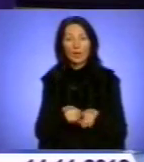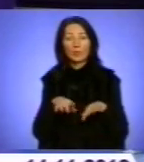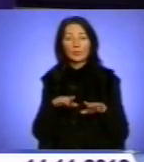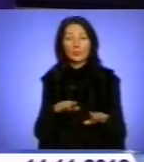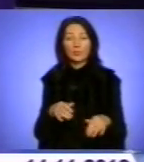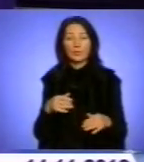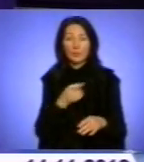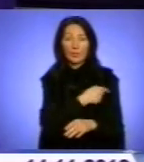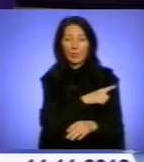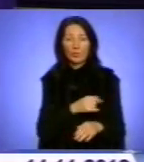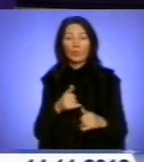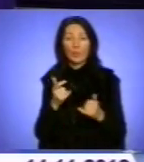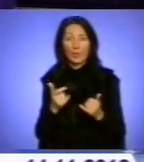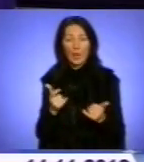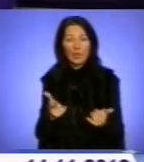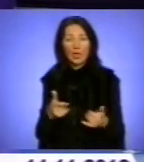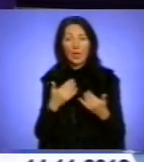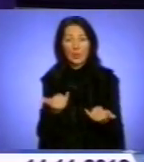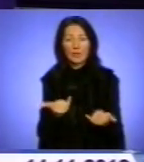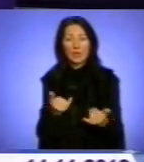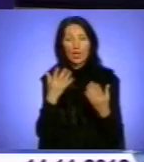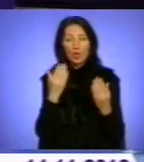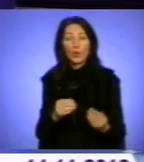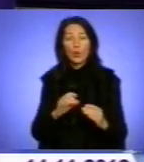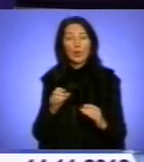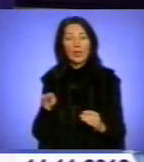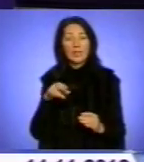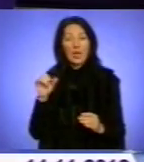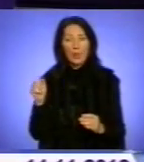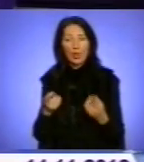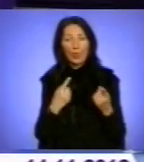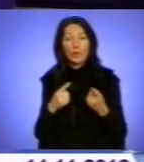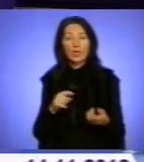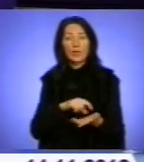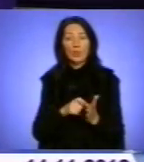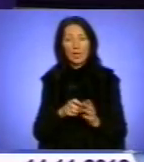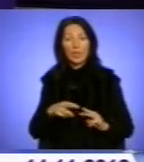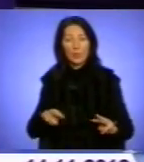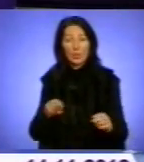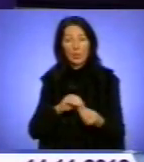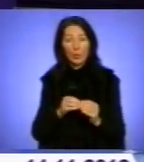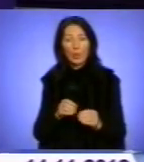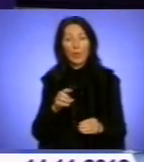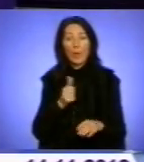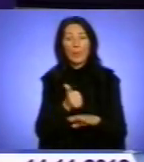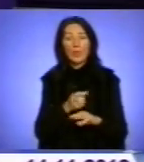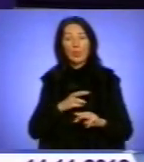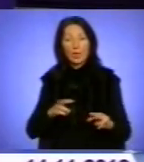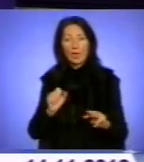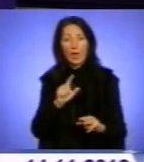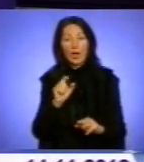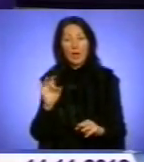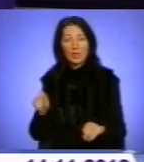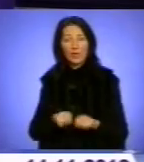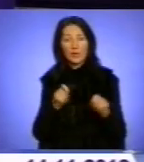діабету. Обговорили проблему і в Кабінеті міністрів. Прем'єр Микола Азаров, відкриваючи засідання уряду, пообіцяв посилити